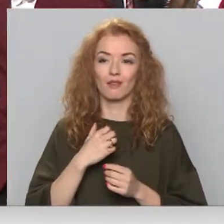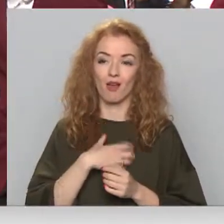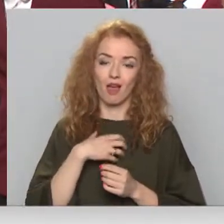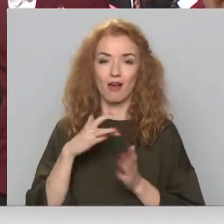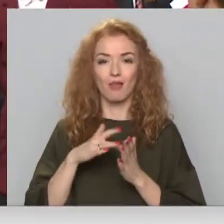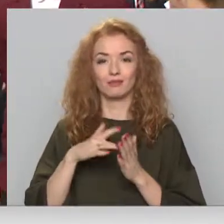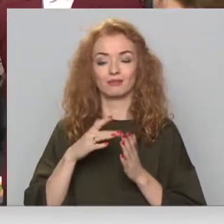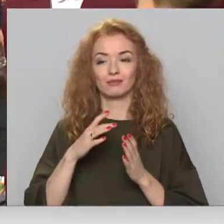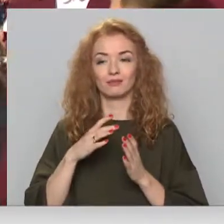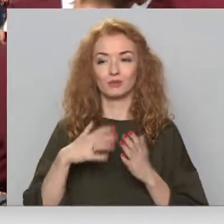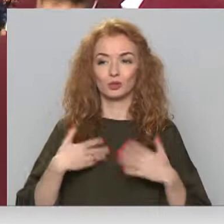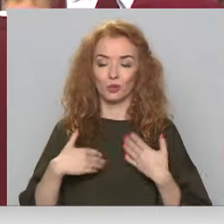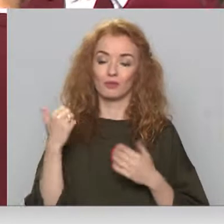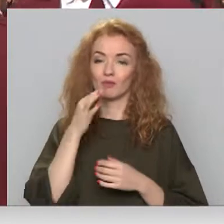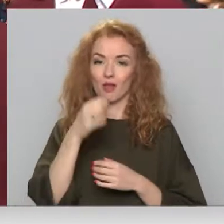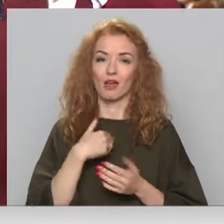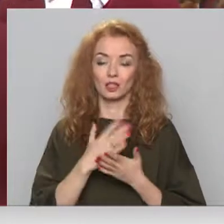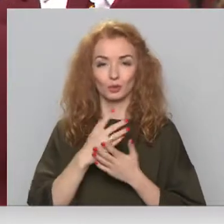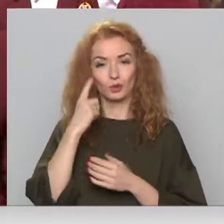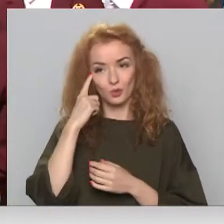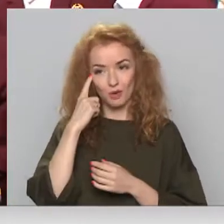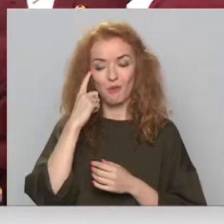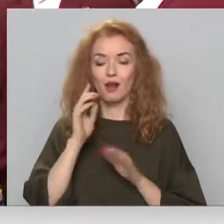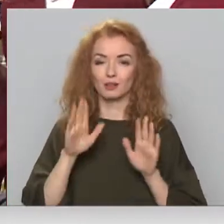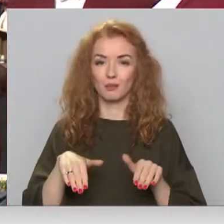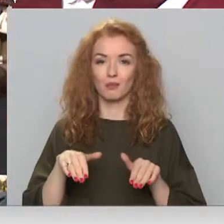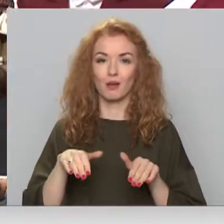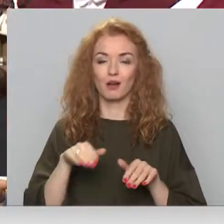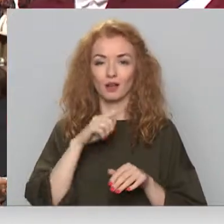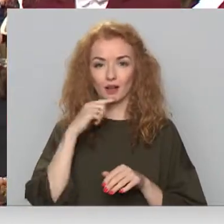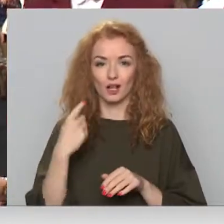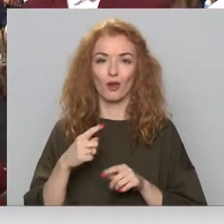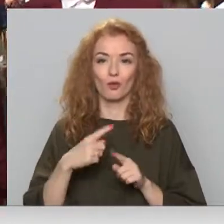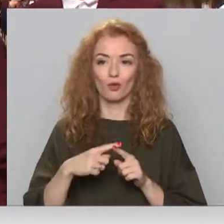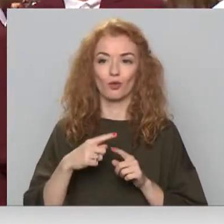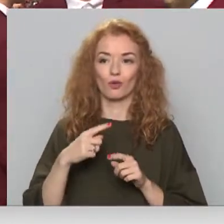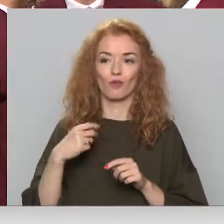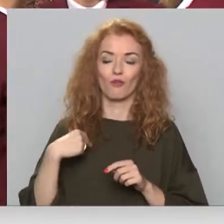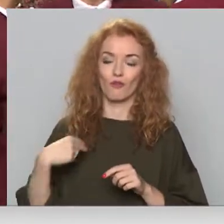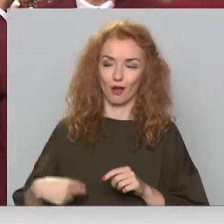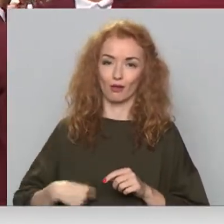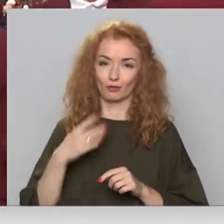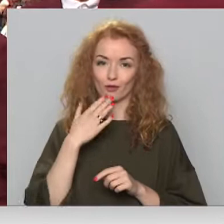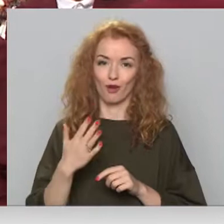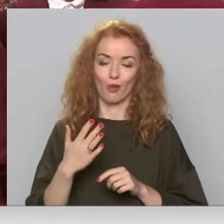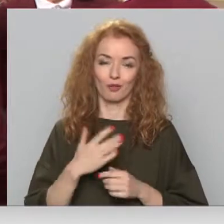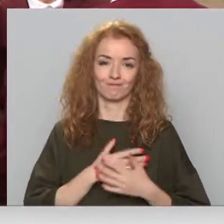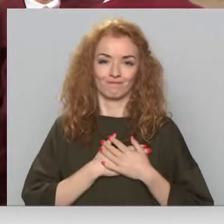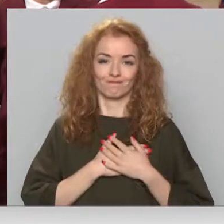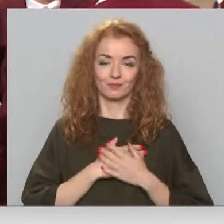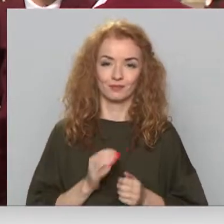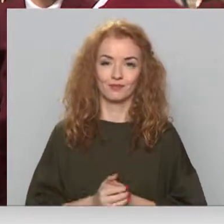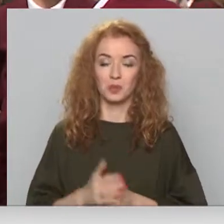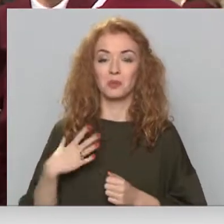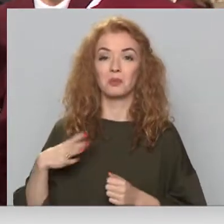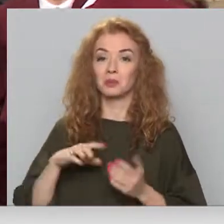Negluži, nē. Es esmu domājis par krievu un franču, un franču tomēr ir pie sirds tuvāk.